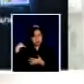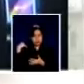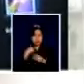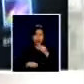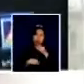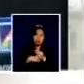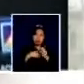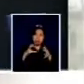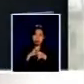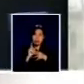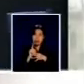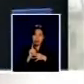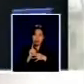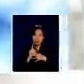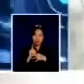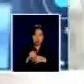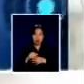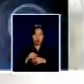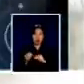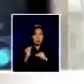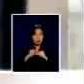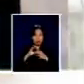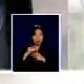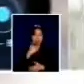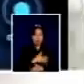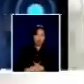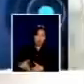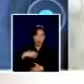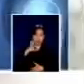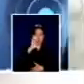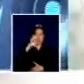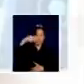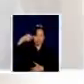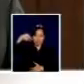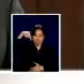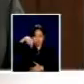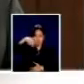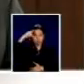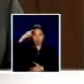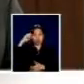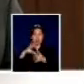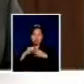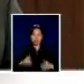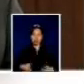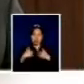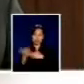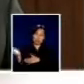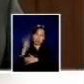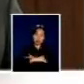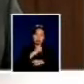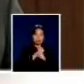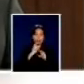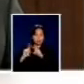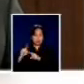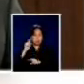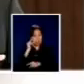ร้างในส่วนที่เป็นเรื่องของ EQ เรื่องของการใช้ชีวิตร่วมกันนะ ครับ อาจจะต้องอ้างอิงถึงโซเชียล